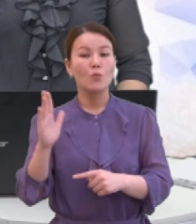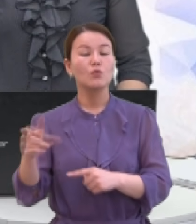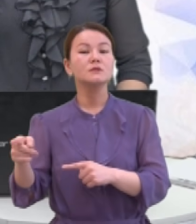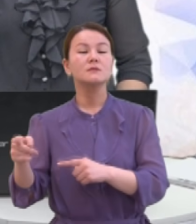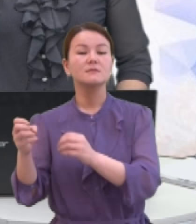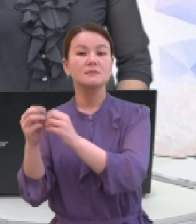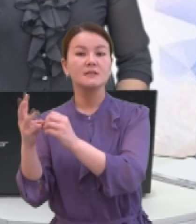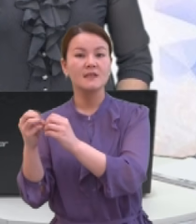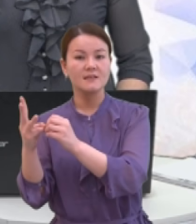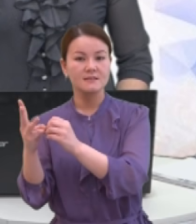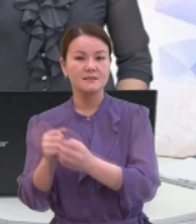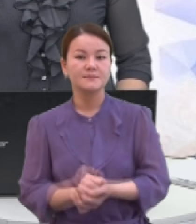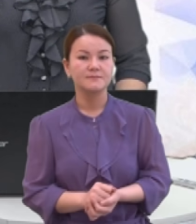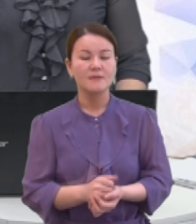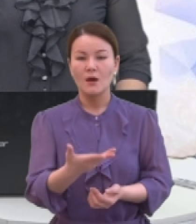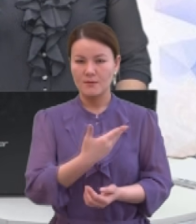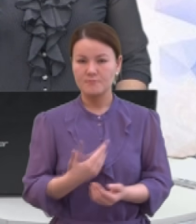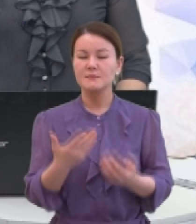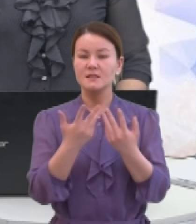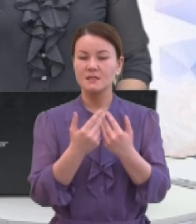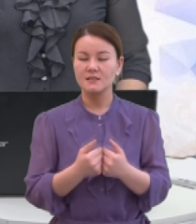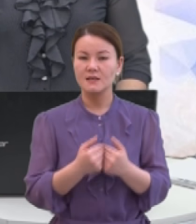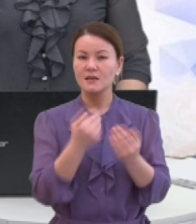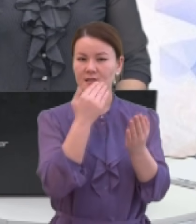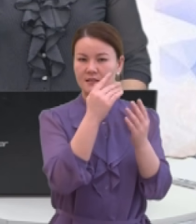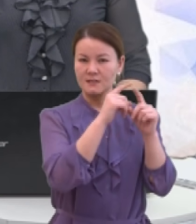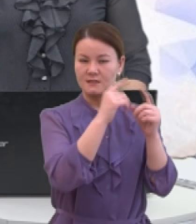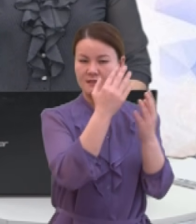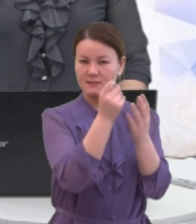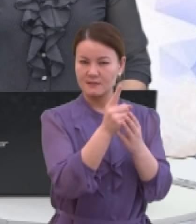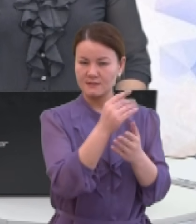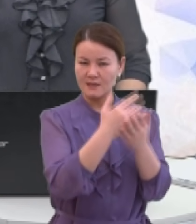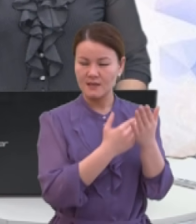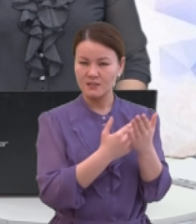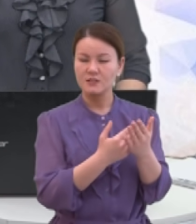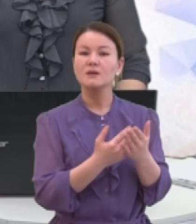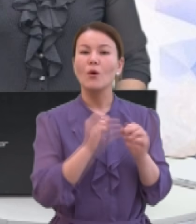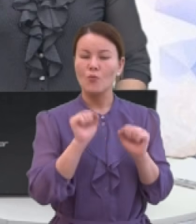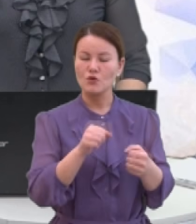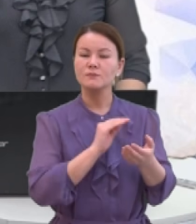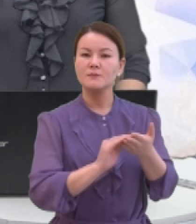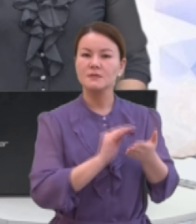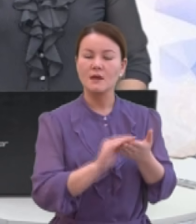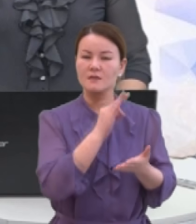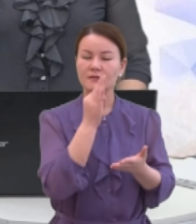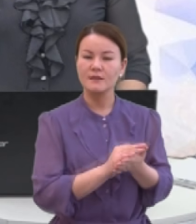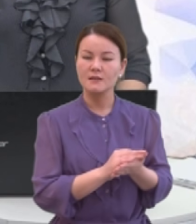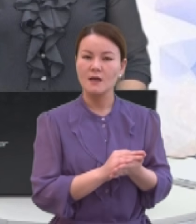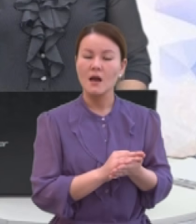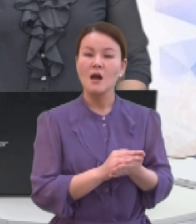13 мы решили задачу а значит можем записать ответ ответ